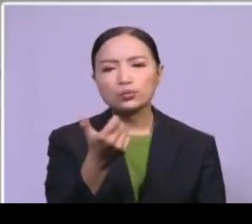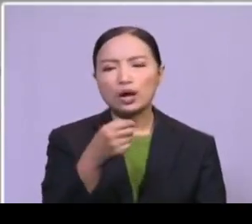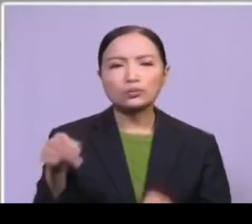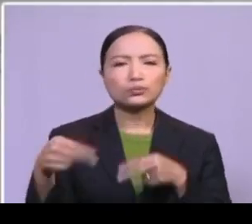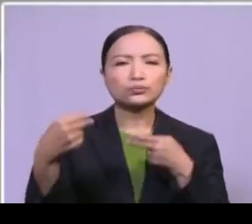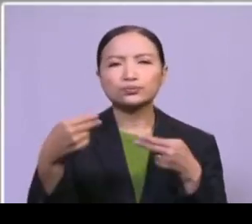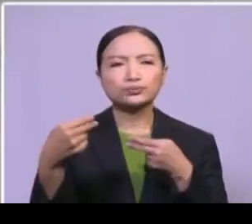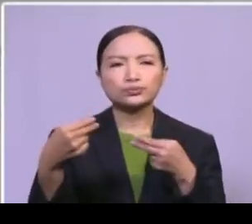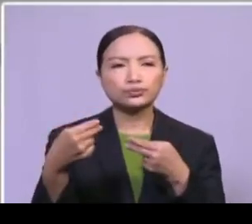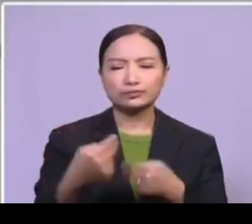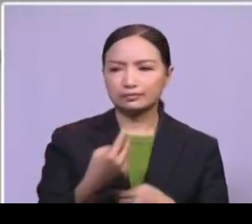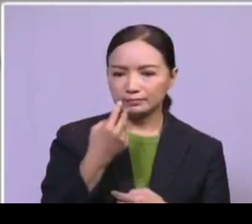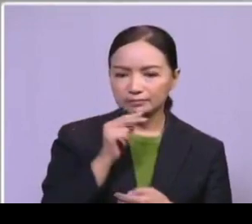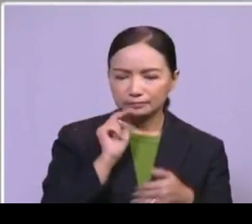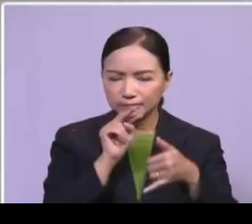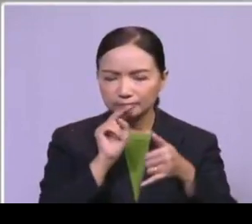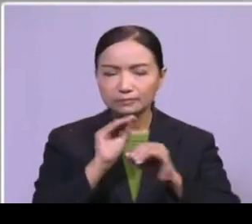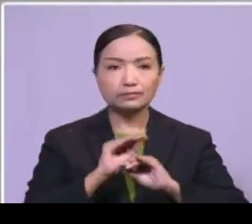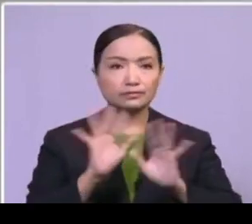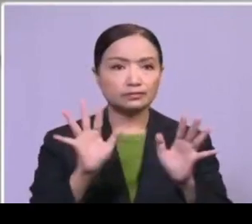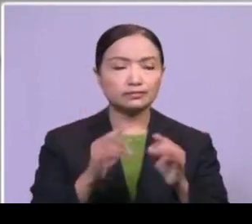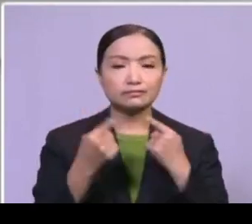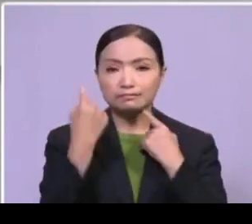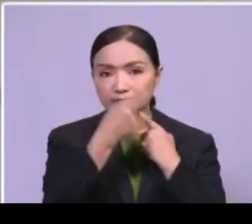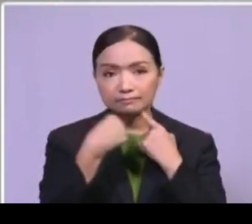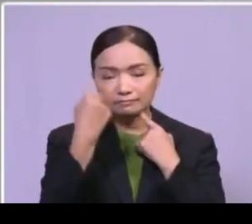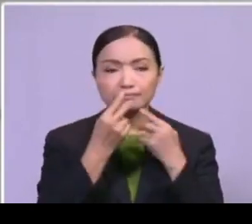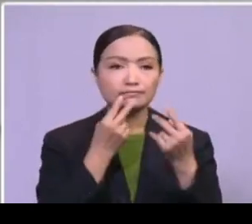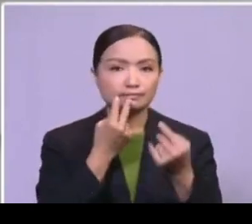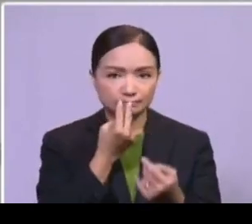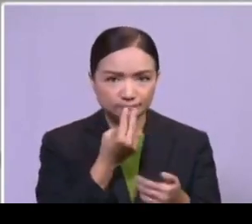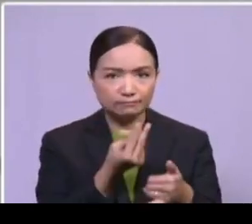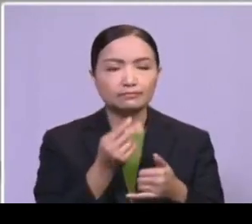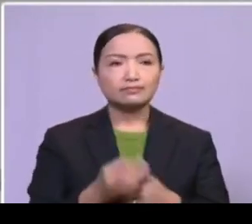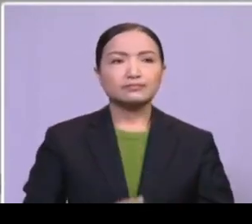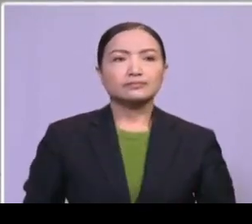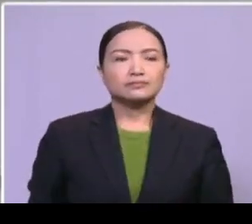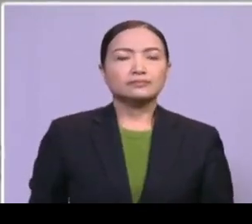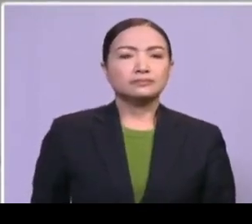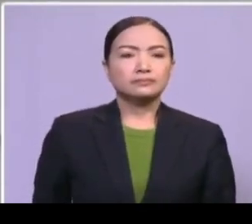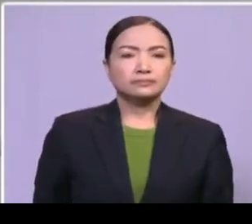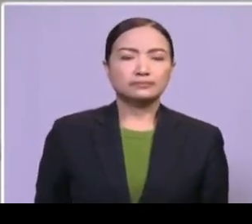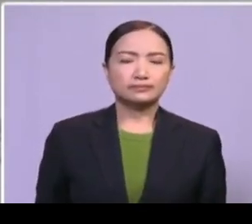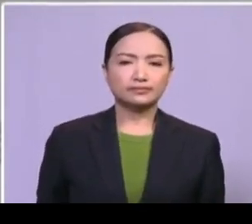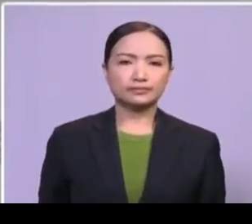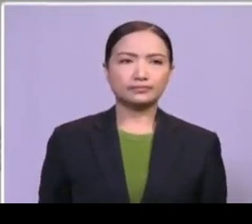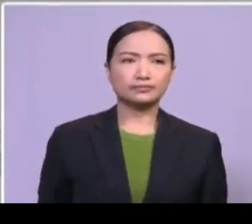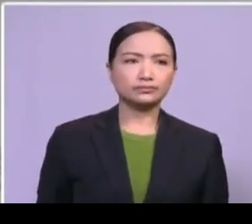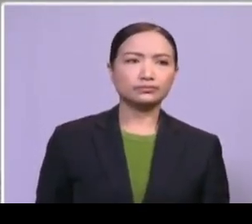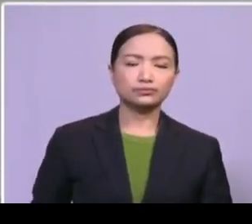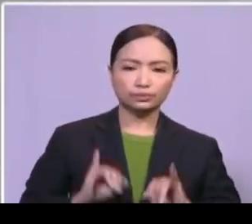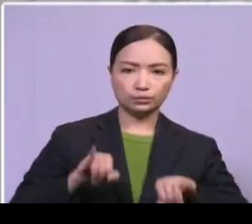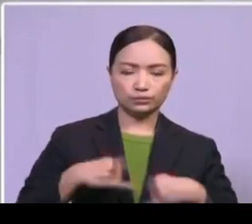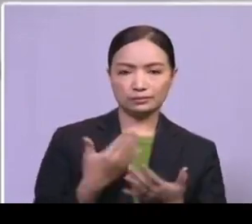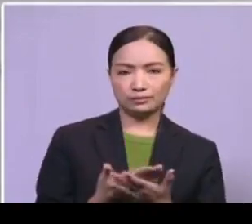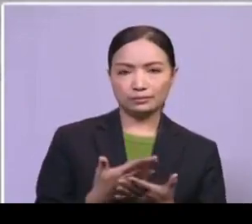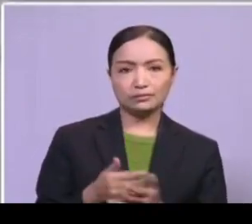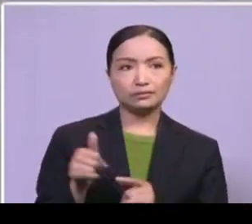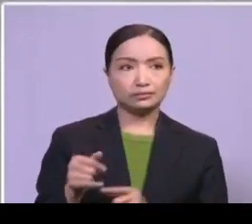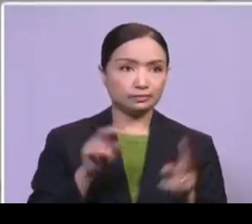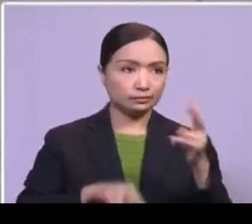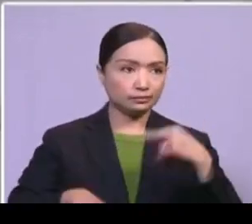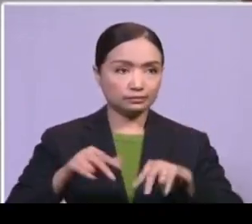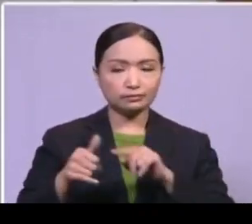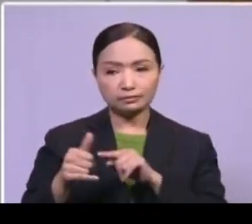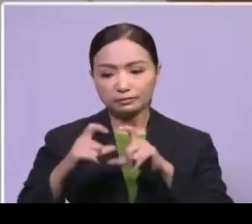ลเพื่อจะได้เห็นตัวตนชัดเจนเห็นหน้าตาที่อ้างว่าเป็นคนโอนเงินผิดเป็นเจ้าของเงินนะครับตรวจสอบตัว